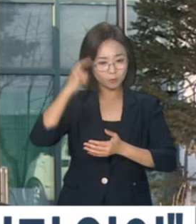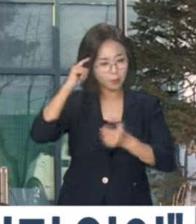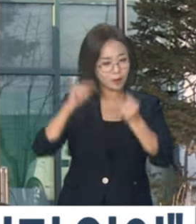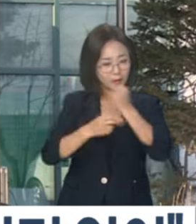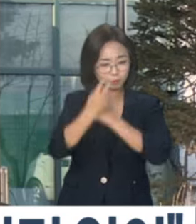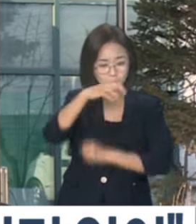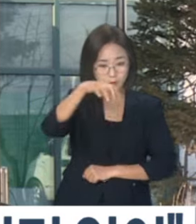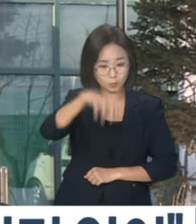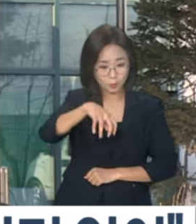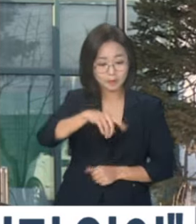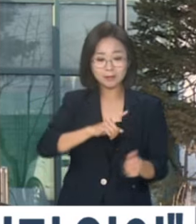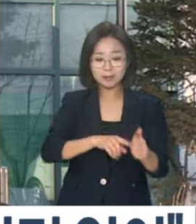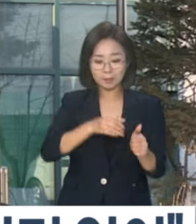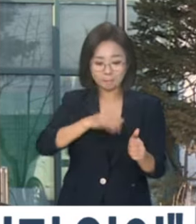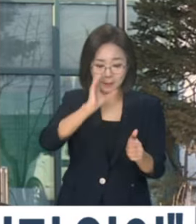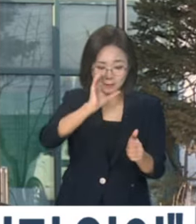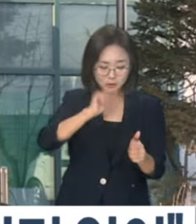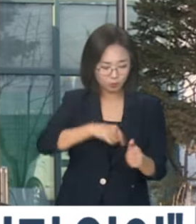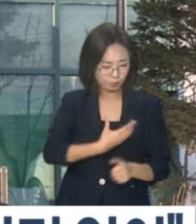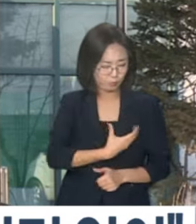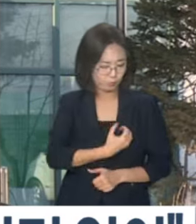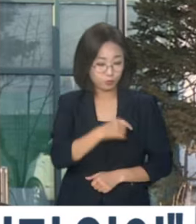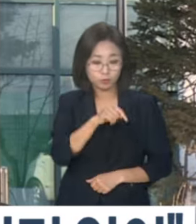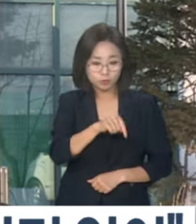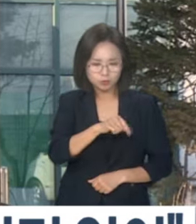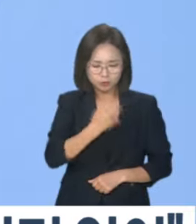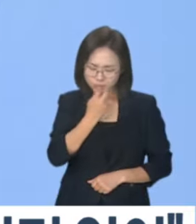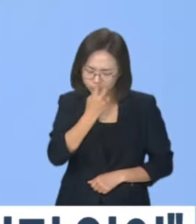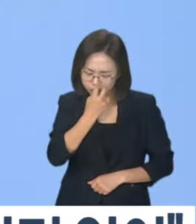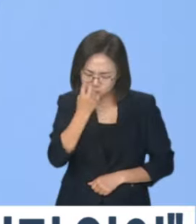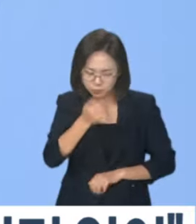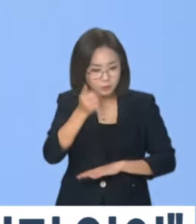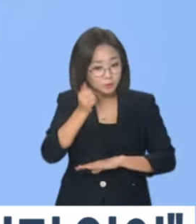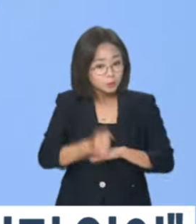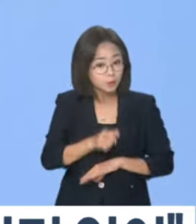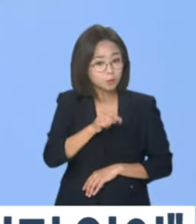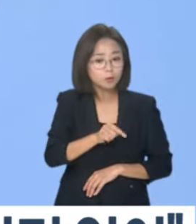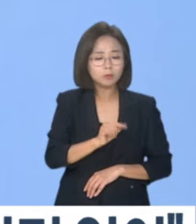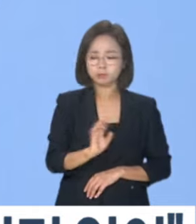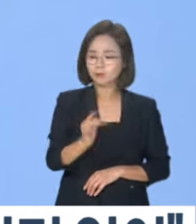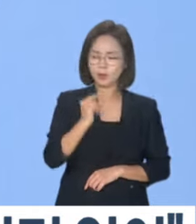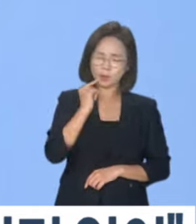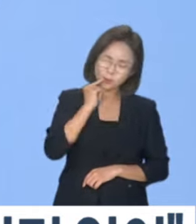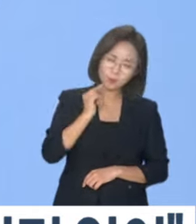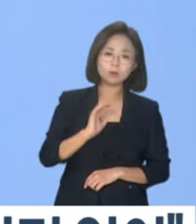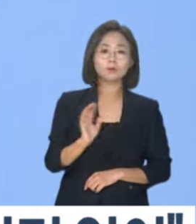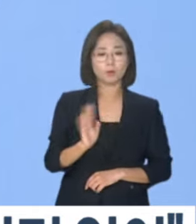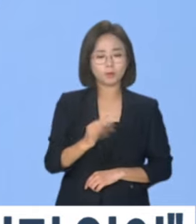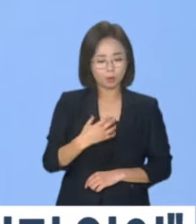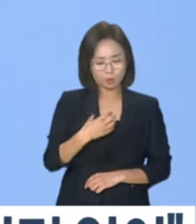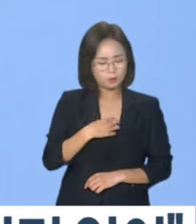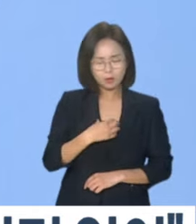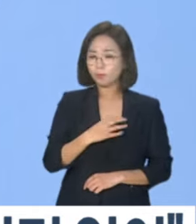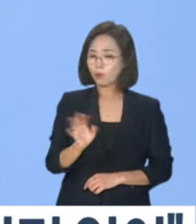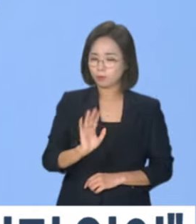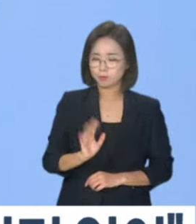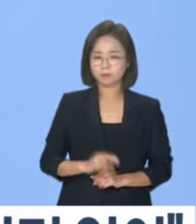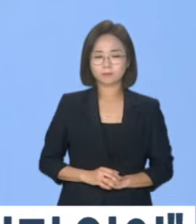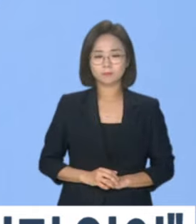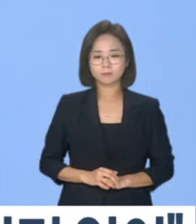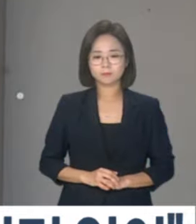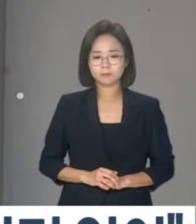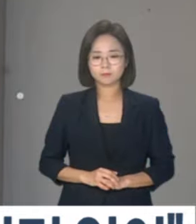국립과학수사연구원이 A 씨가 마신 것으로 추정되는 블루유를 정밀 분석한 결과 독성 성분 등 위험 물질은 없는